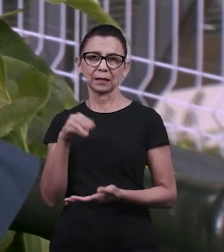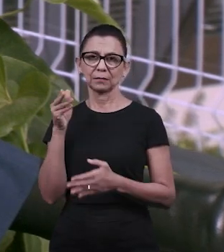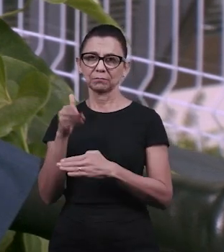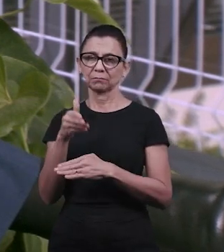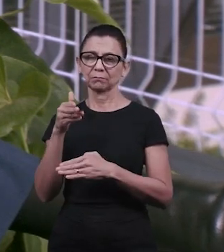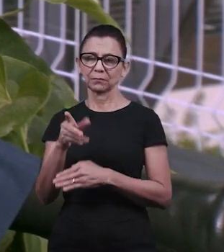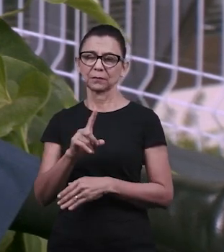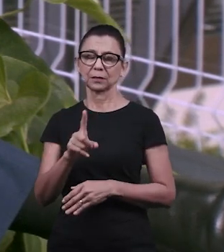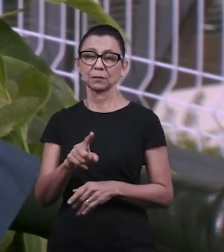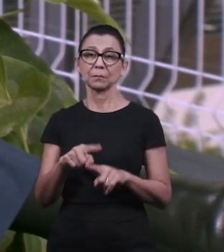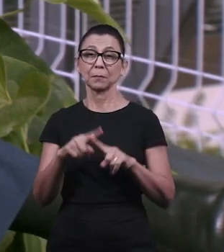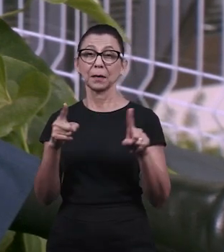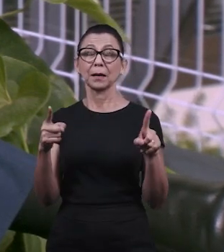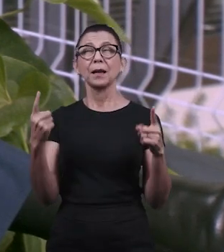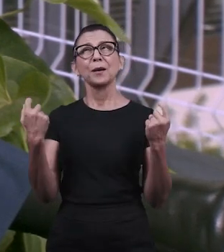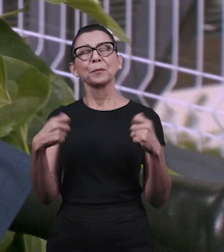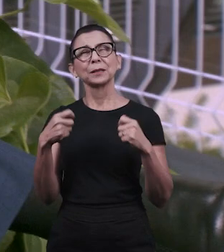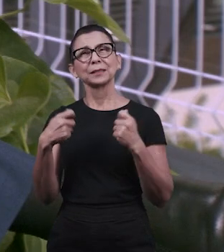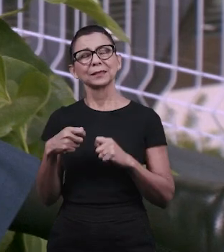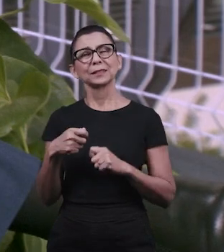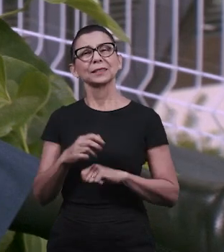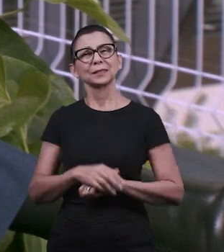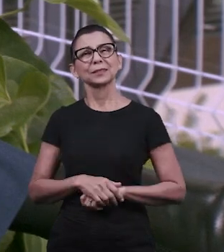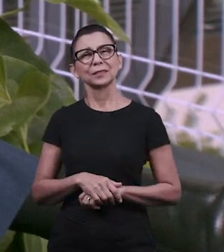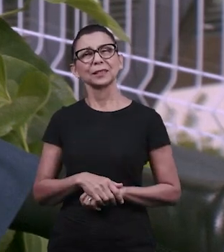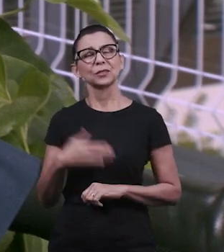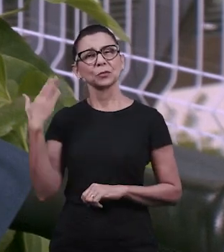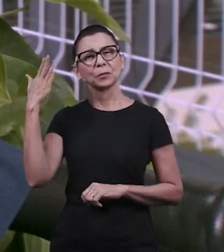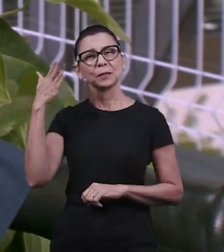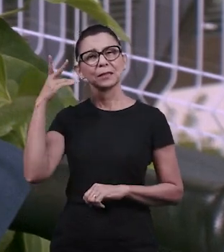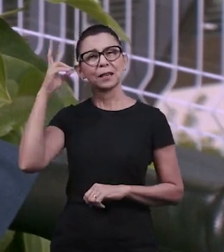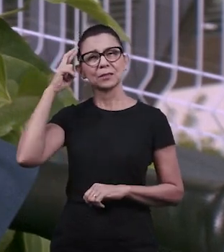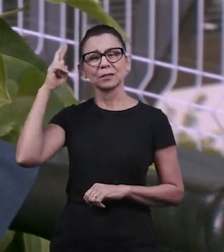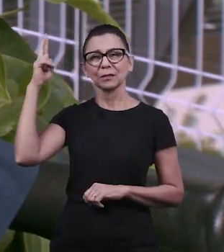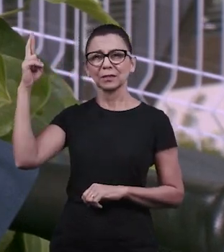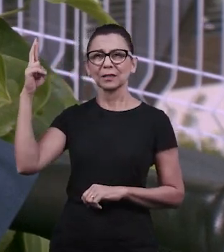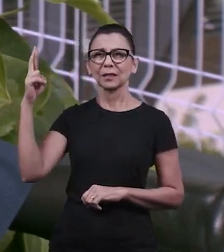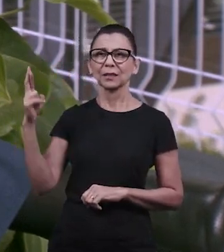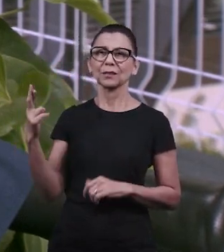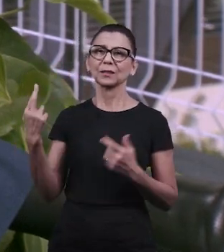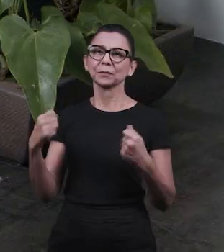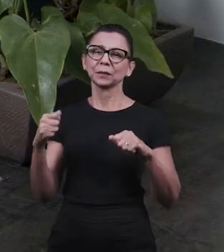христианской церкви Маранафа, но нуждаются в слове от Господа, в молитве.